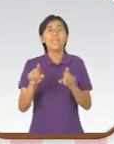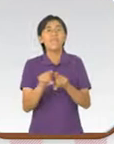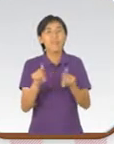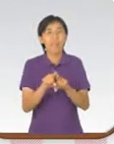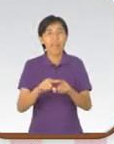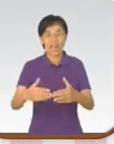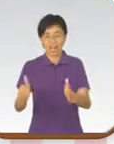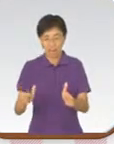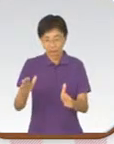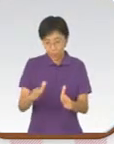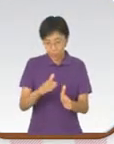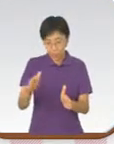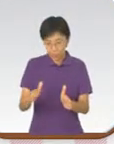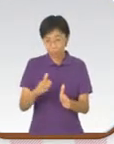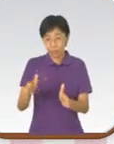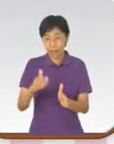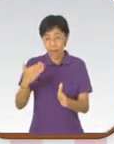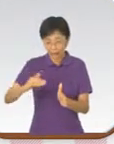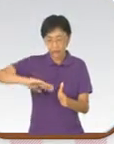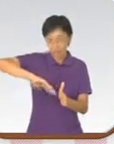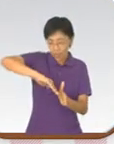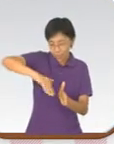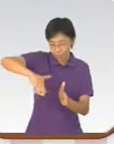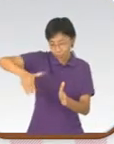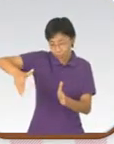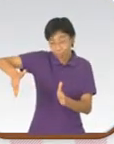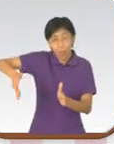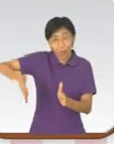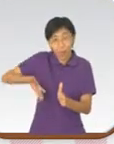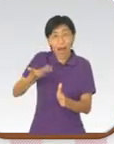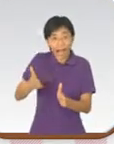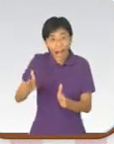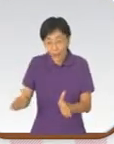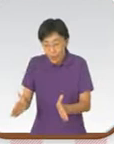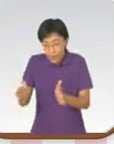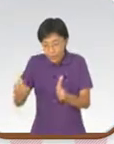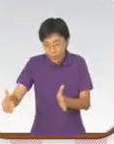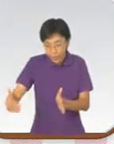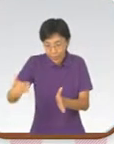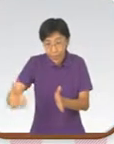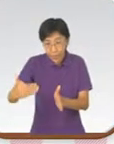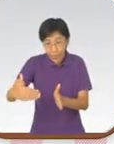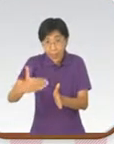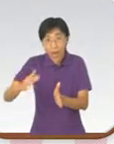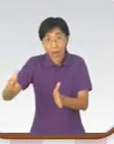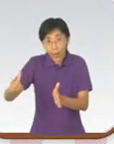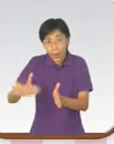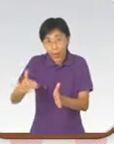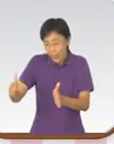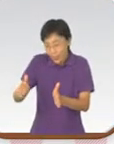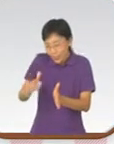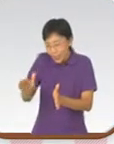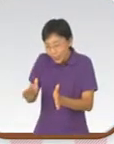ก่อนแล้วก็ไปปาดข้างๆให้เรียบพอข้างๆเรียบแล้วให้มันตั้งขอบขึ้นมาแล้วเราก็จะปาดขอบเข้ามาเป็นการเก็บหน้